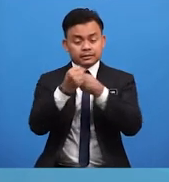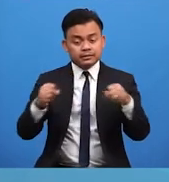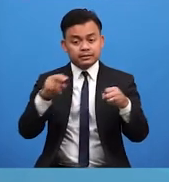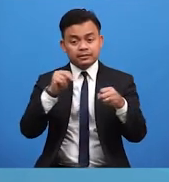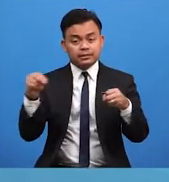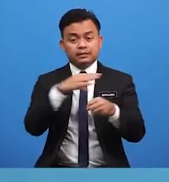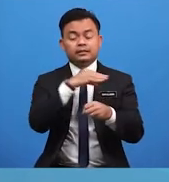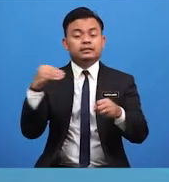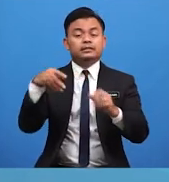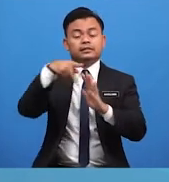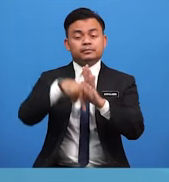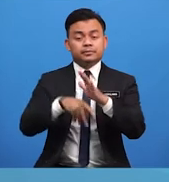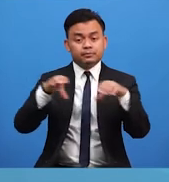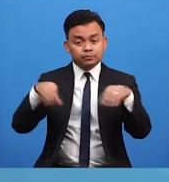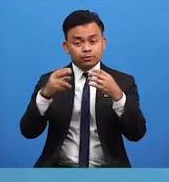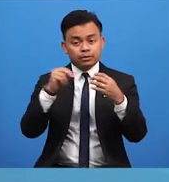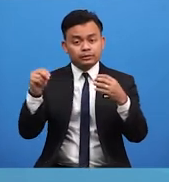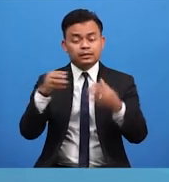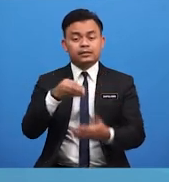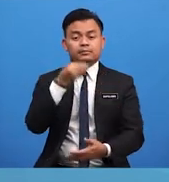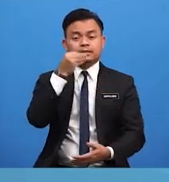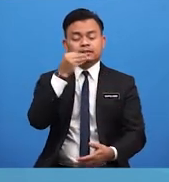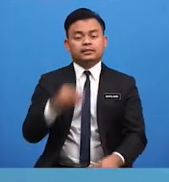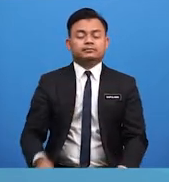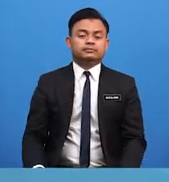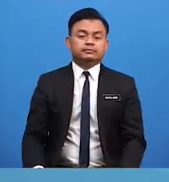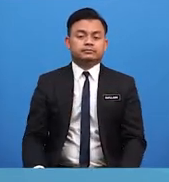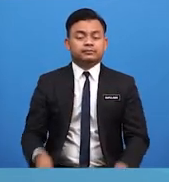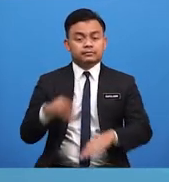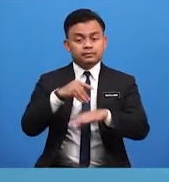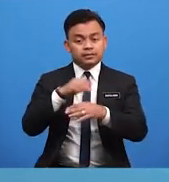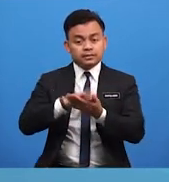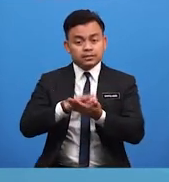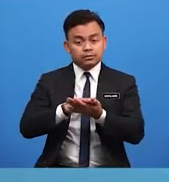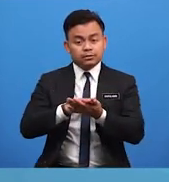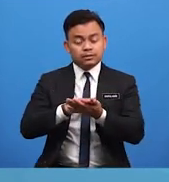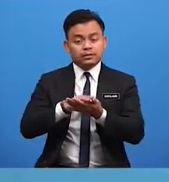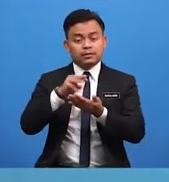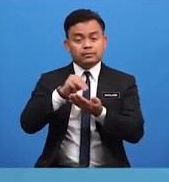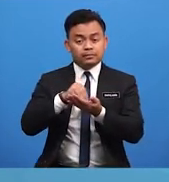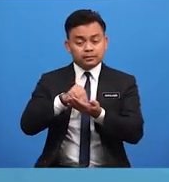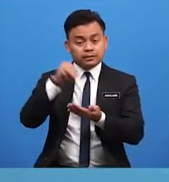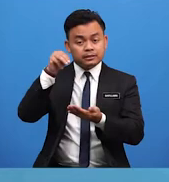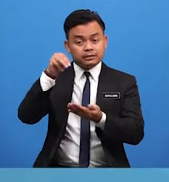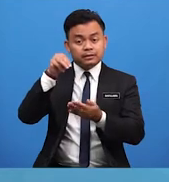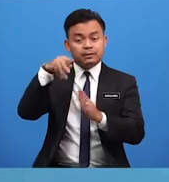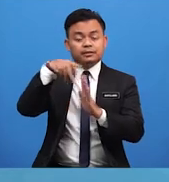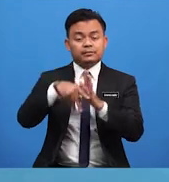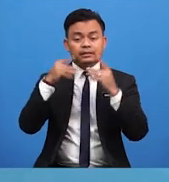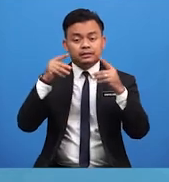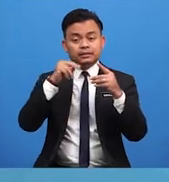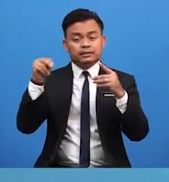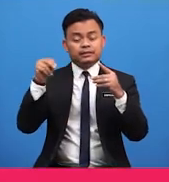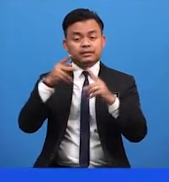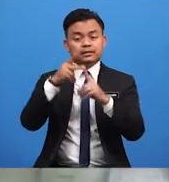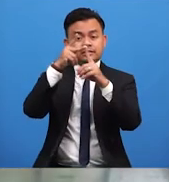Kemahiran Malaysia Tahap 2 di Sekolah Menengah Pendidikan Khas Vocational Shah Alam.